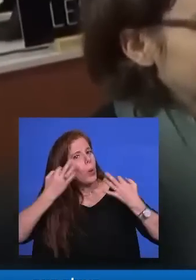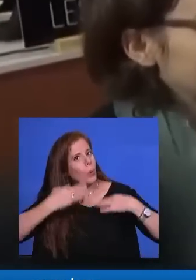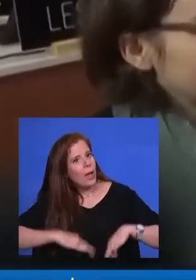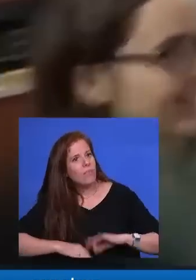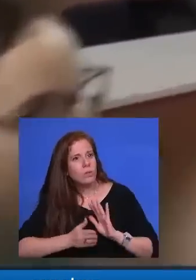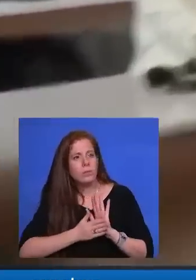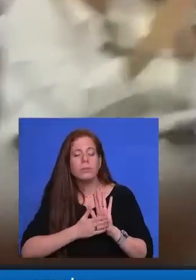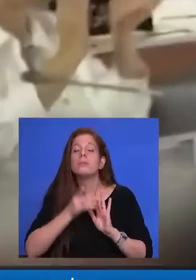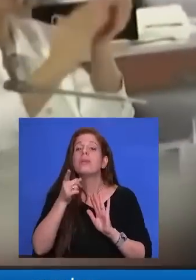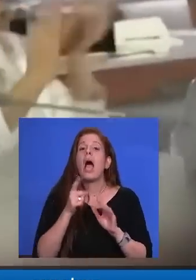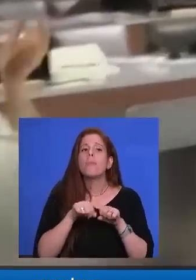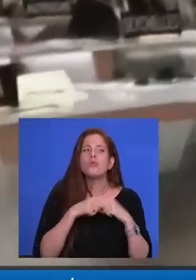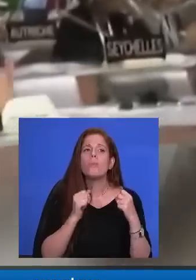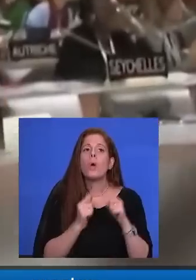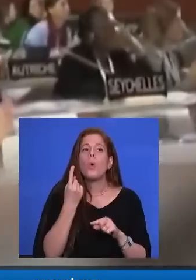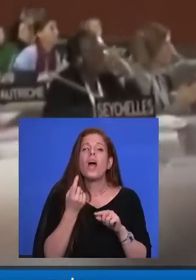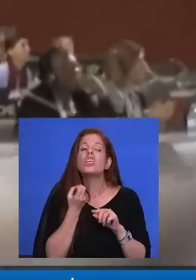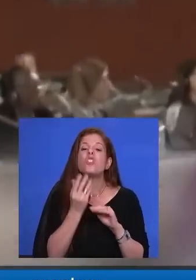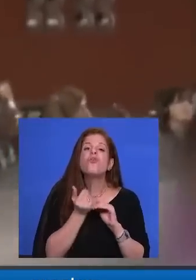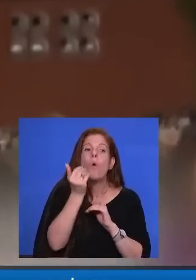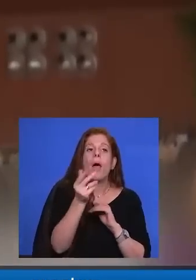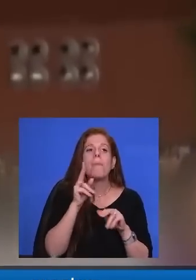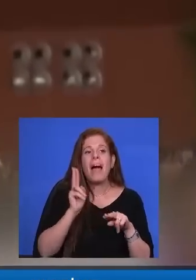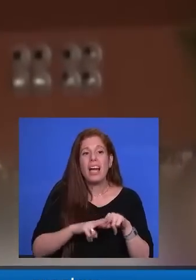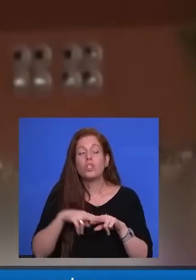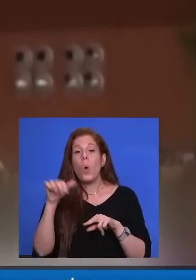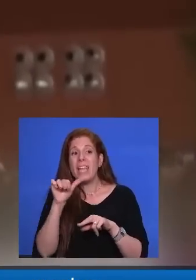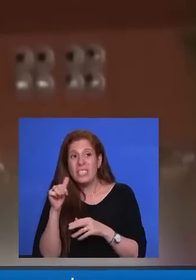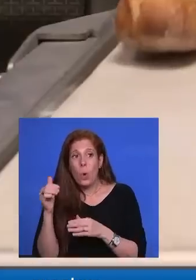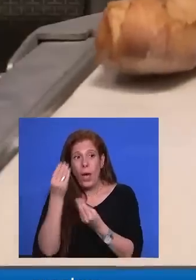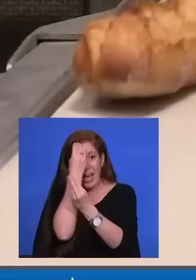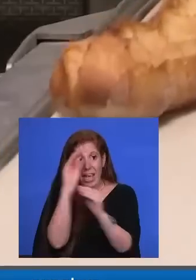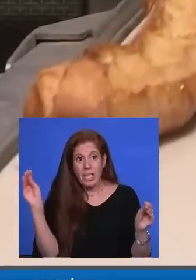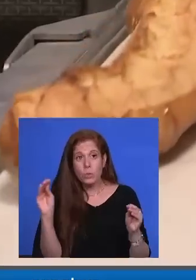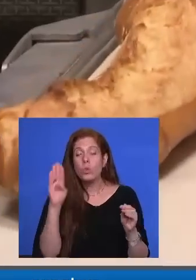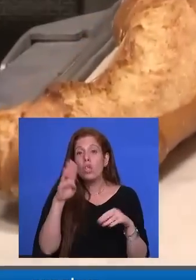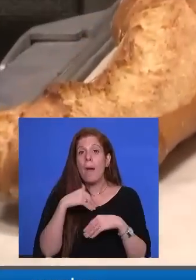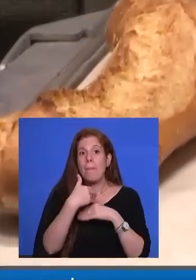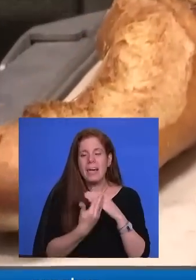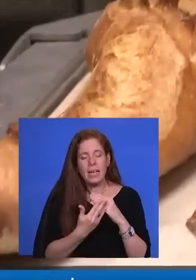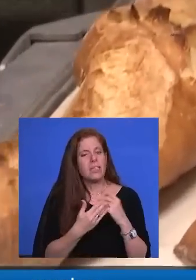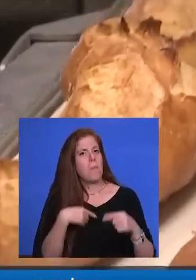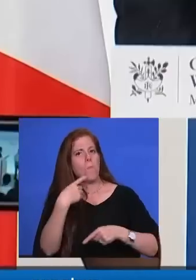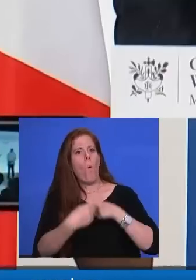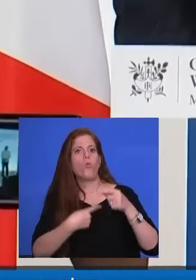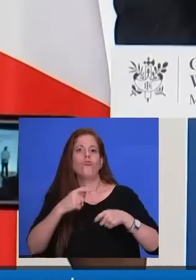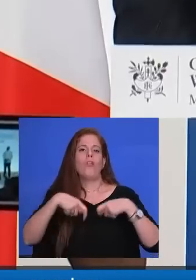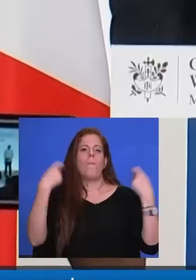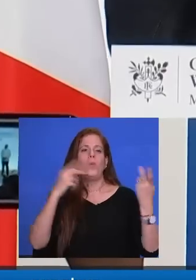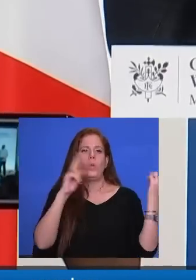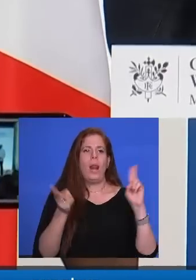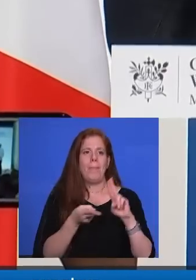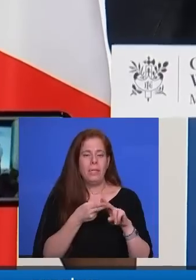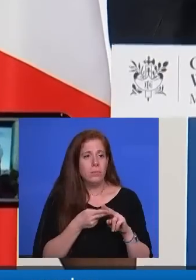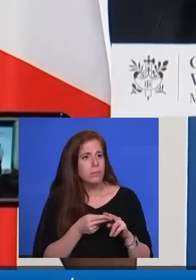המשבר הזה קורה חודשיים בלבד אחרי שאונסקו הכריזה על הבגט מורשת תרבותית עולמית. Dans ces quelques centimètres de savoir-faire passé de main en